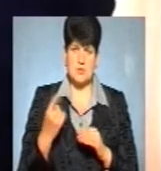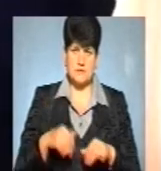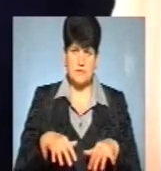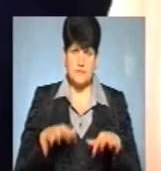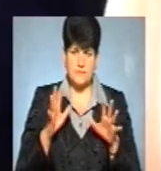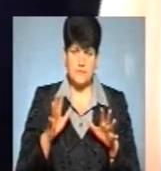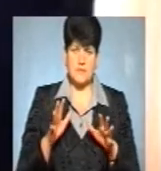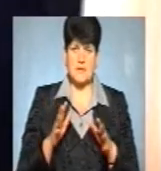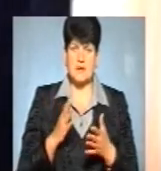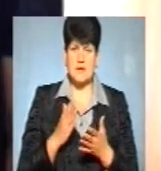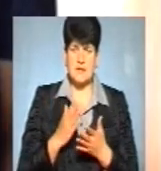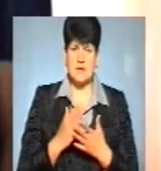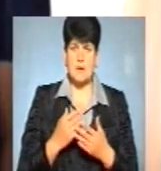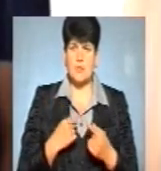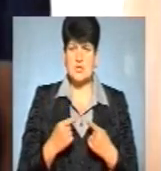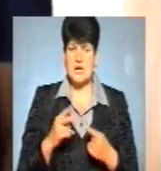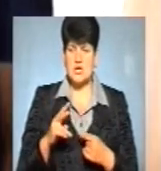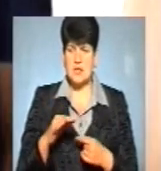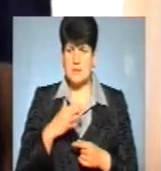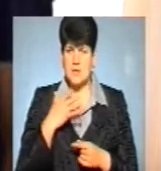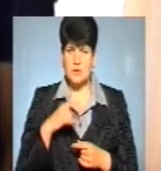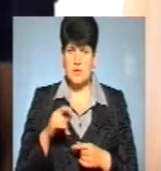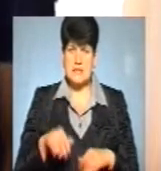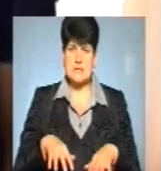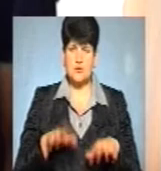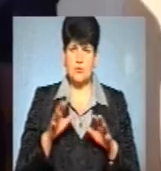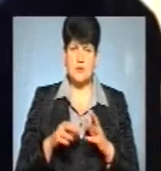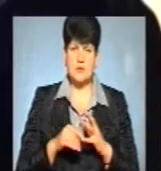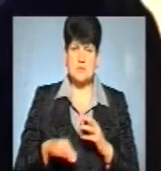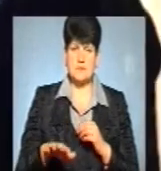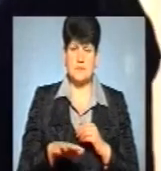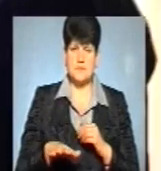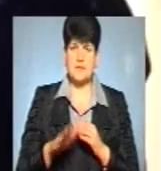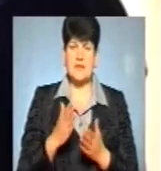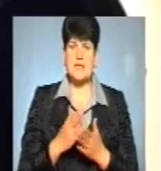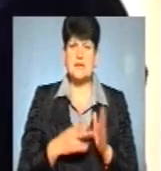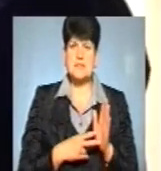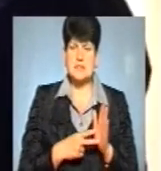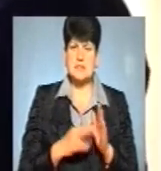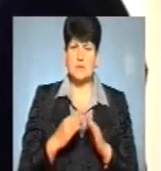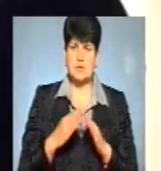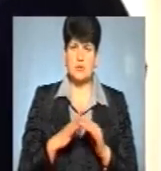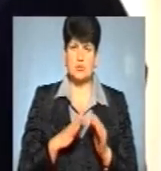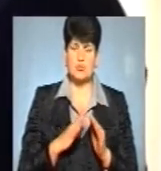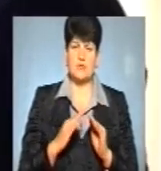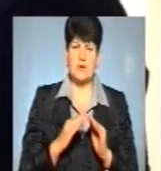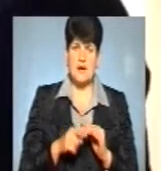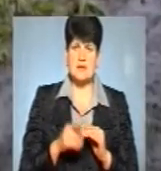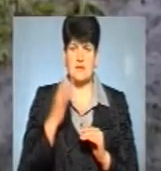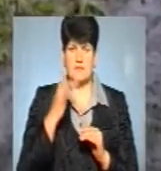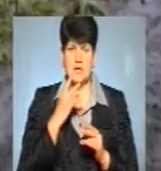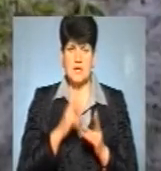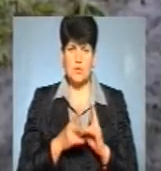Ну, постає багато постраждалих людей, затопило сильно земельні ділянки. Є 7 будинків, що були в хаті, і в літній кухні, в